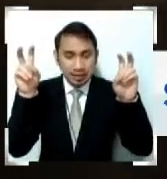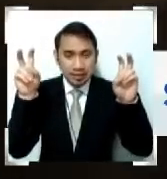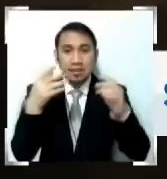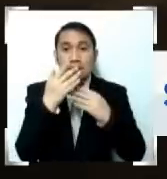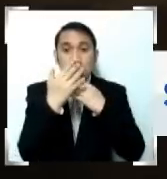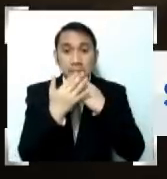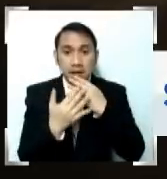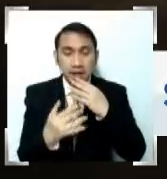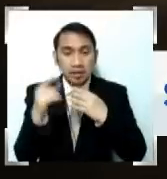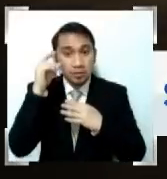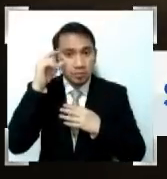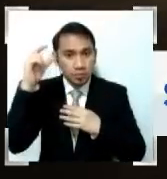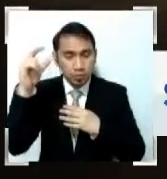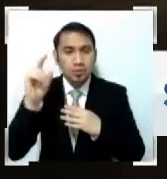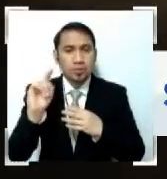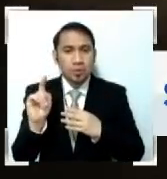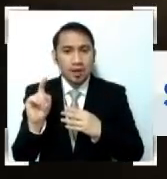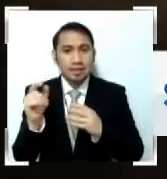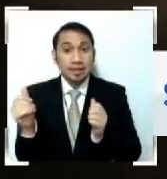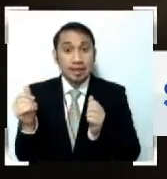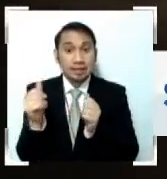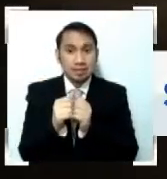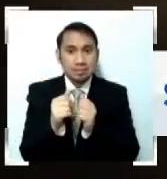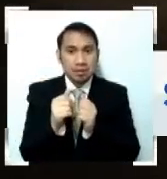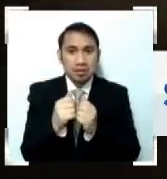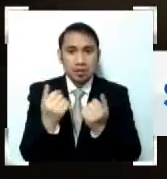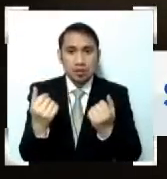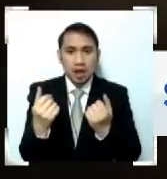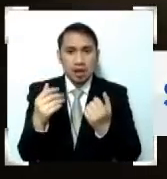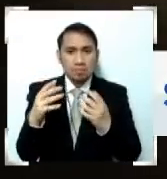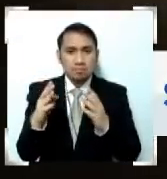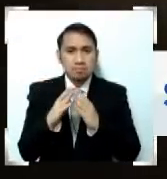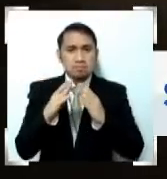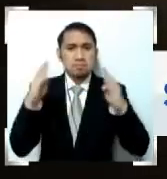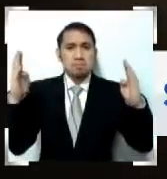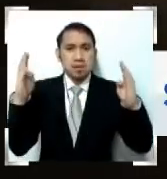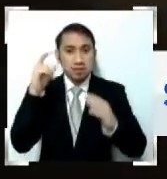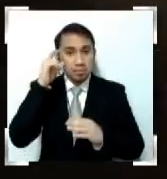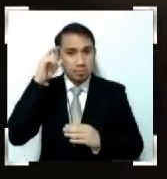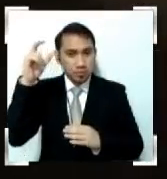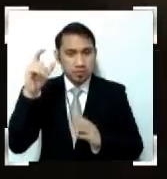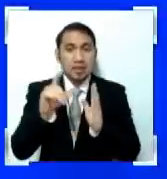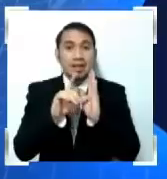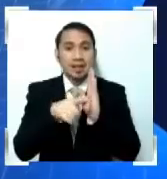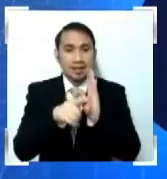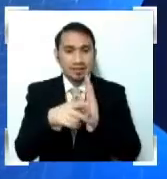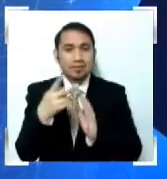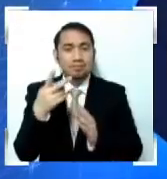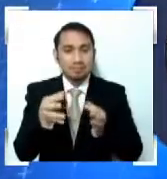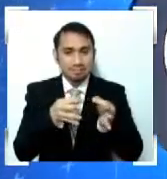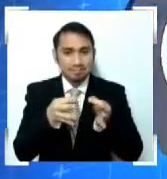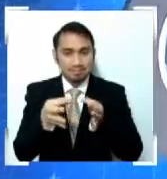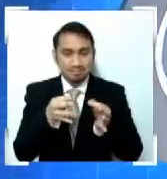tinaguri ang super moon. Ang iba pang detalye saksihan maya-maya lang.